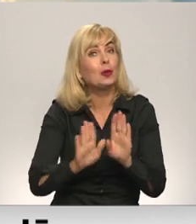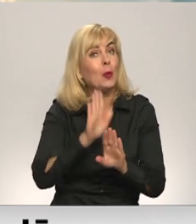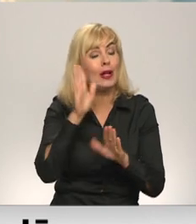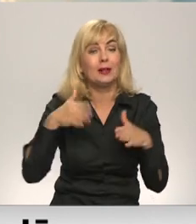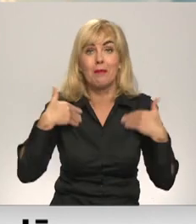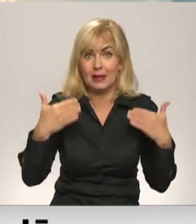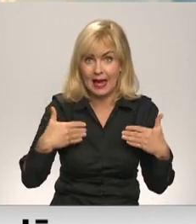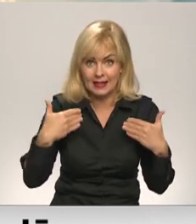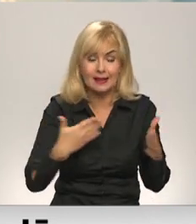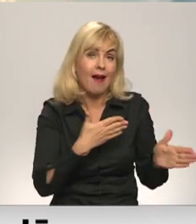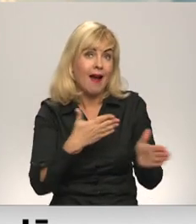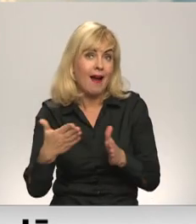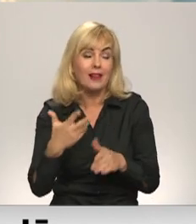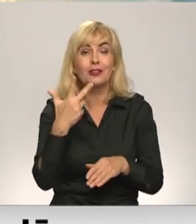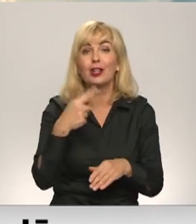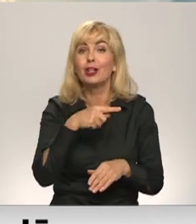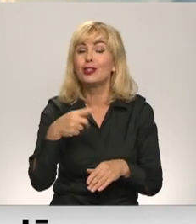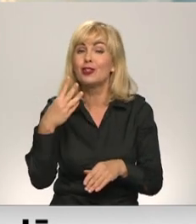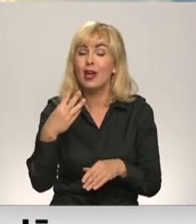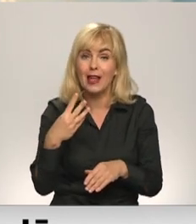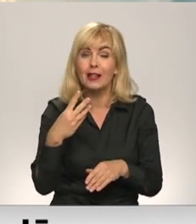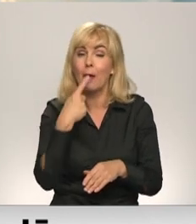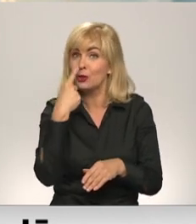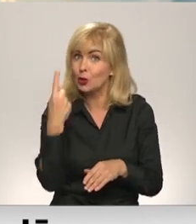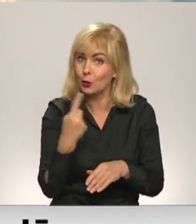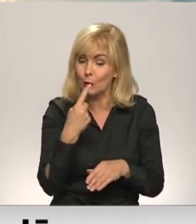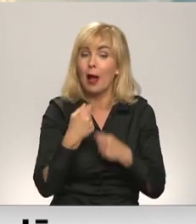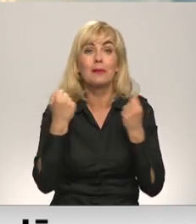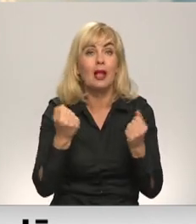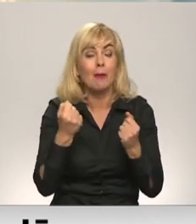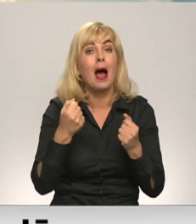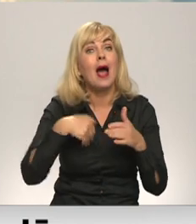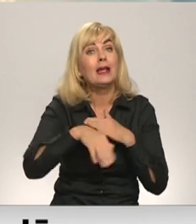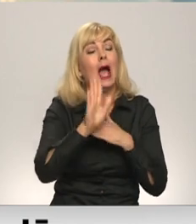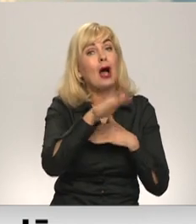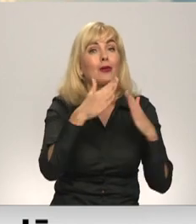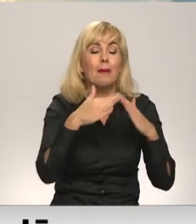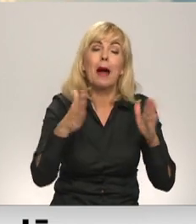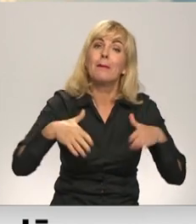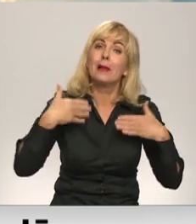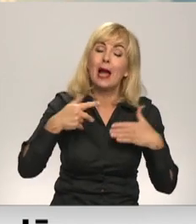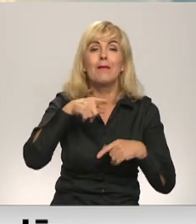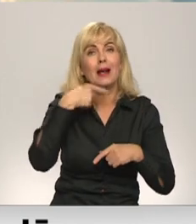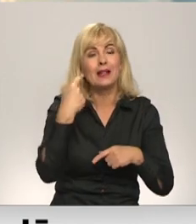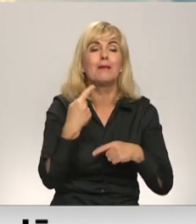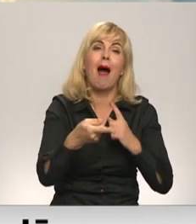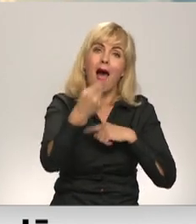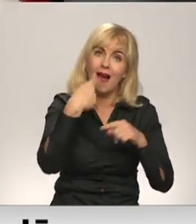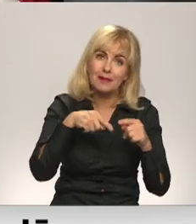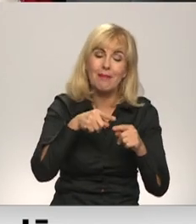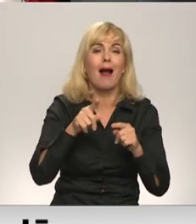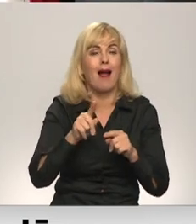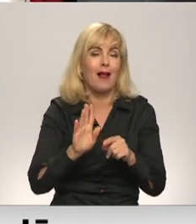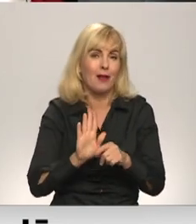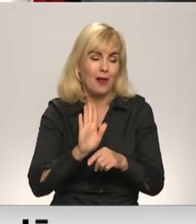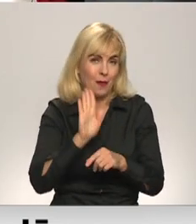ir gatavs 3 līdz 4 stundas darboties un arī mājās dodas ar prieku un ar vēlmi atgriezties nākamajā dienā centrā.